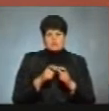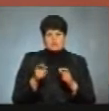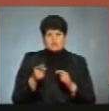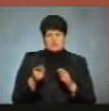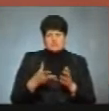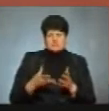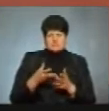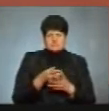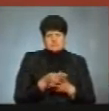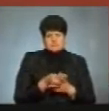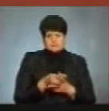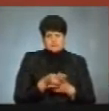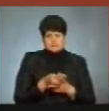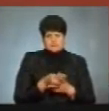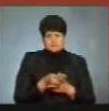тернополянина,